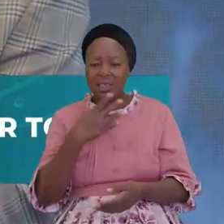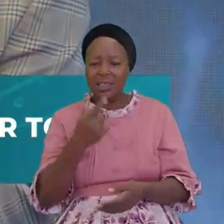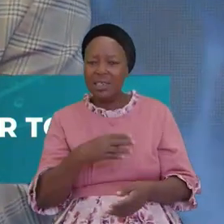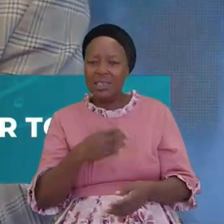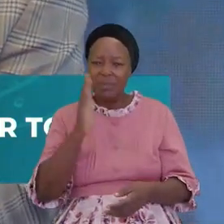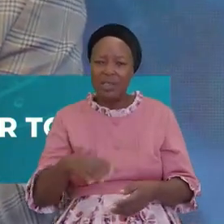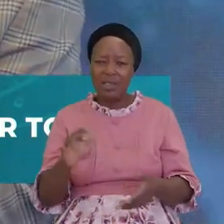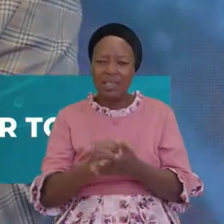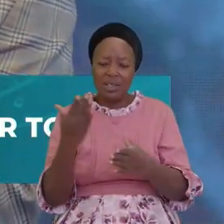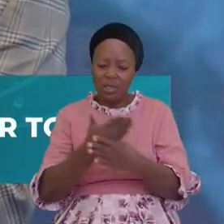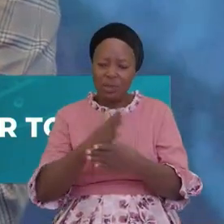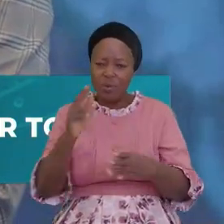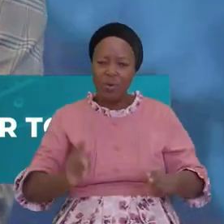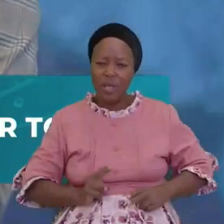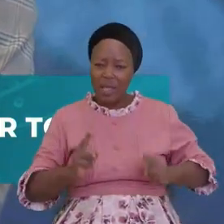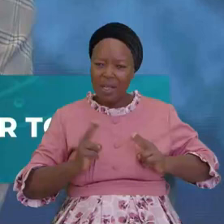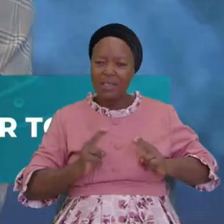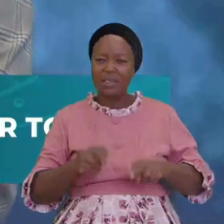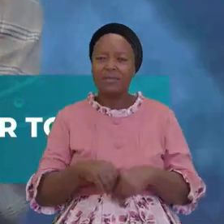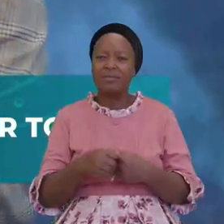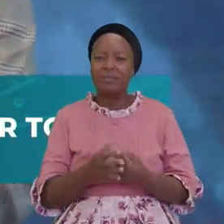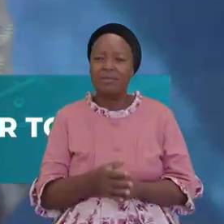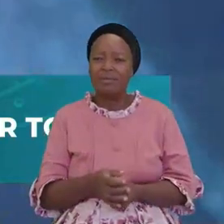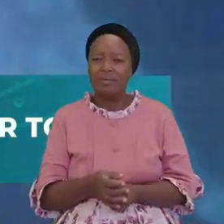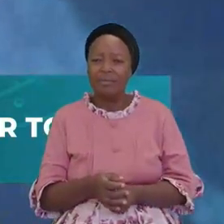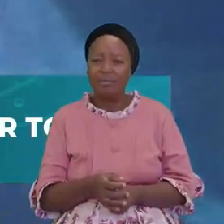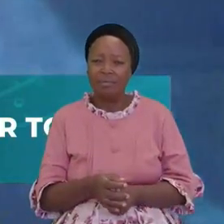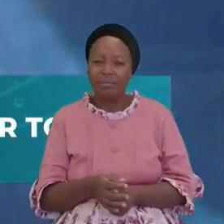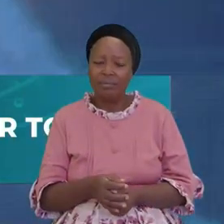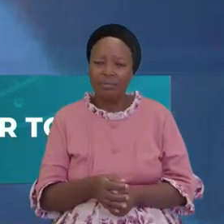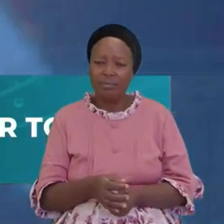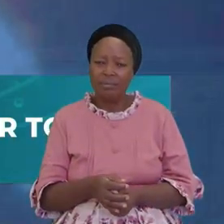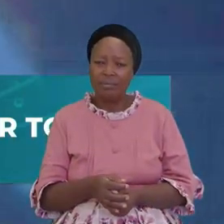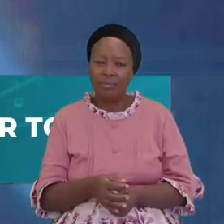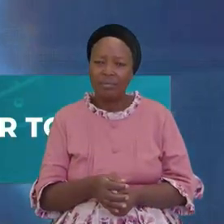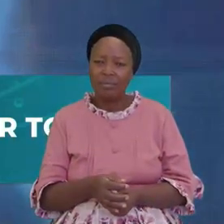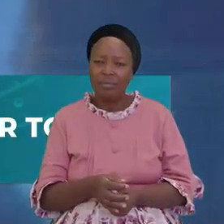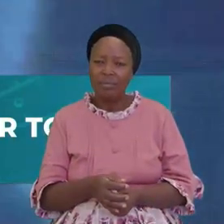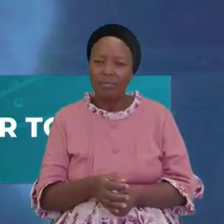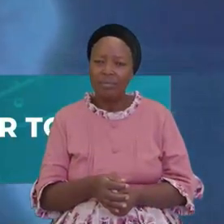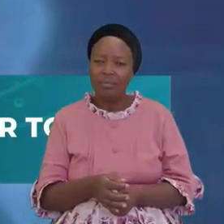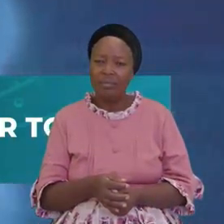Comment pourra-t-il ôter ces choses dégénérées qui est en train de détruire ta santé?